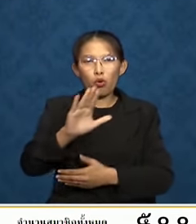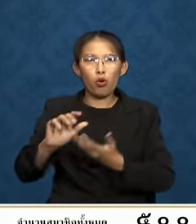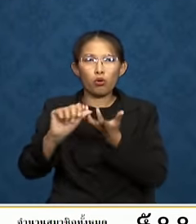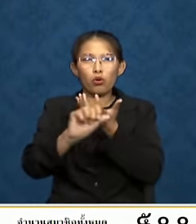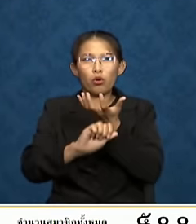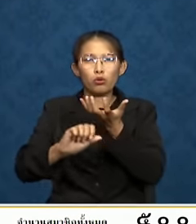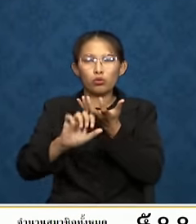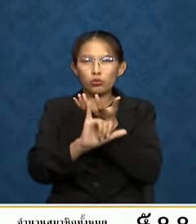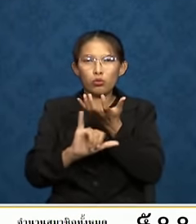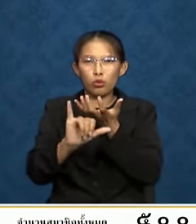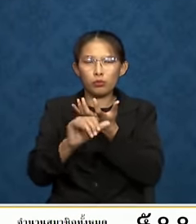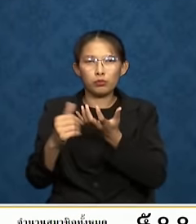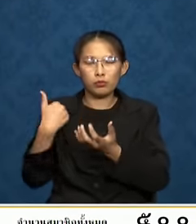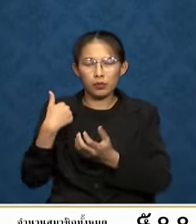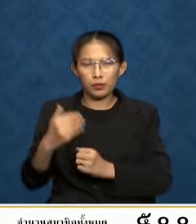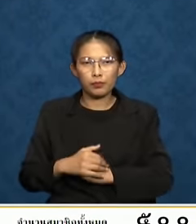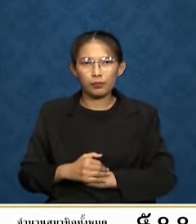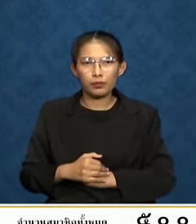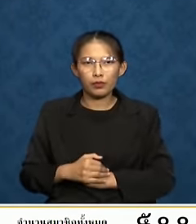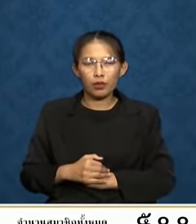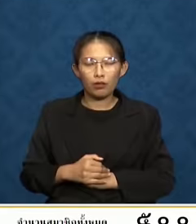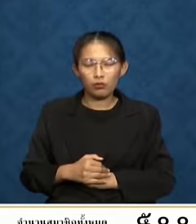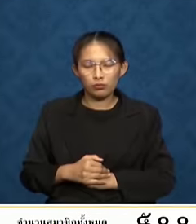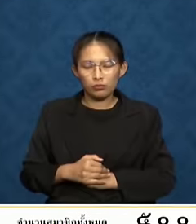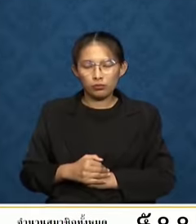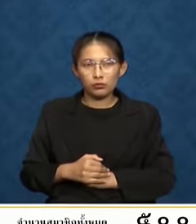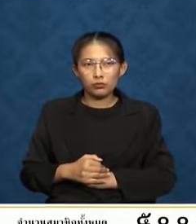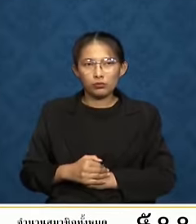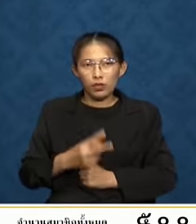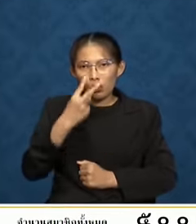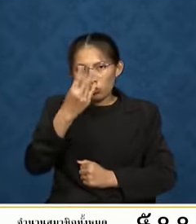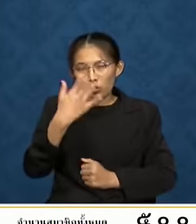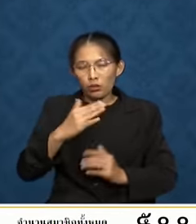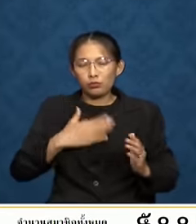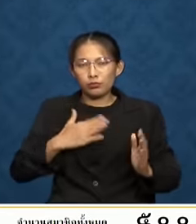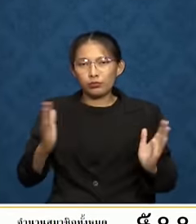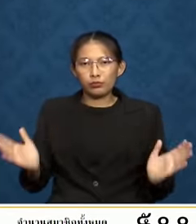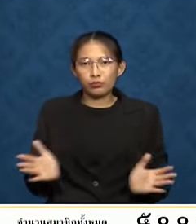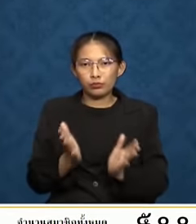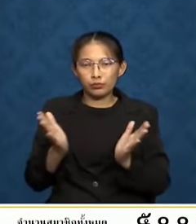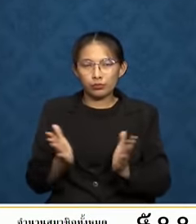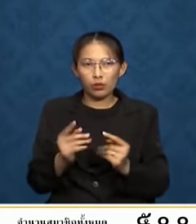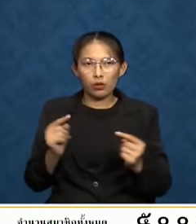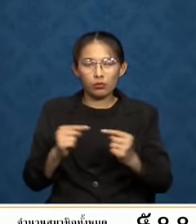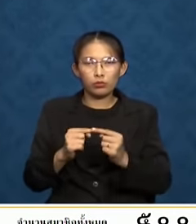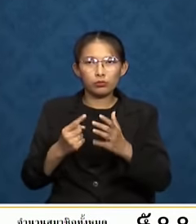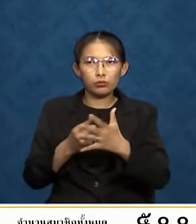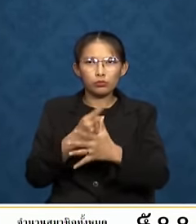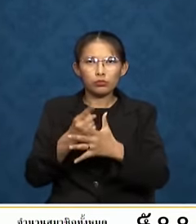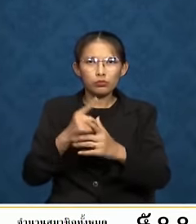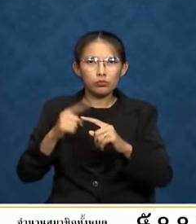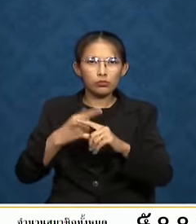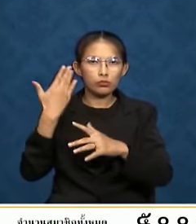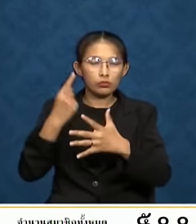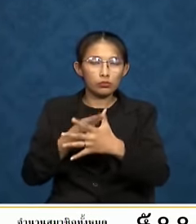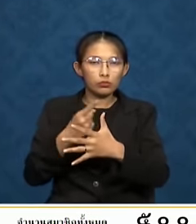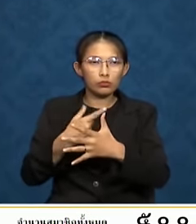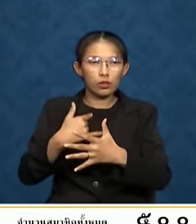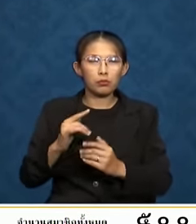ยูโรเเนี่ยก็เราก็ผลักดันในต้นเดือนที่แล้วก็ส่ง